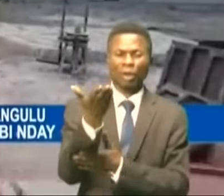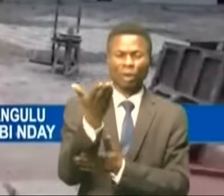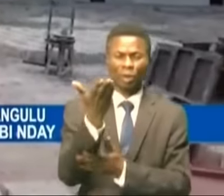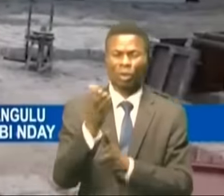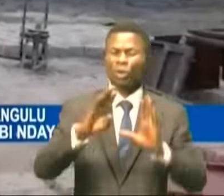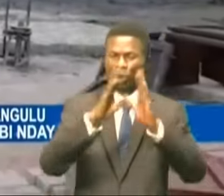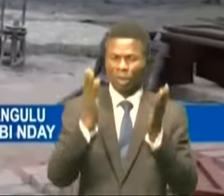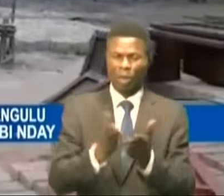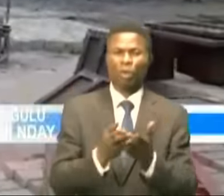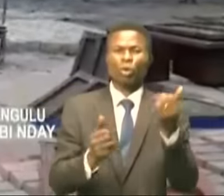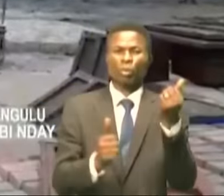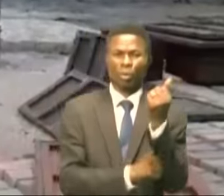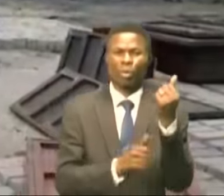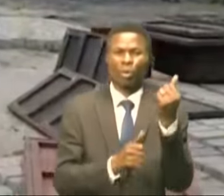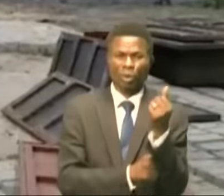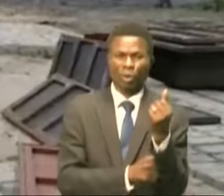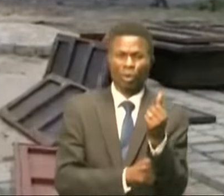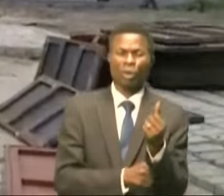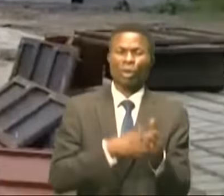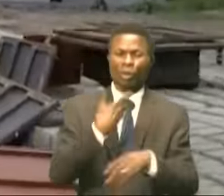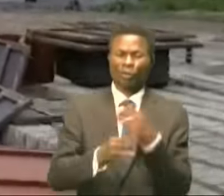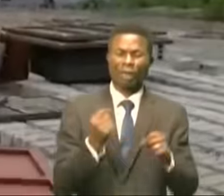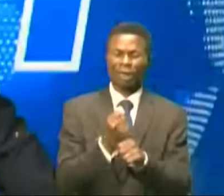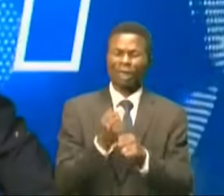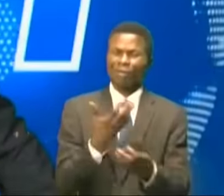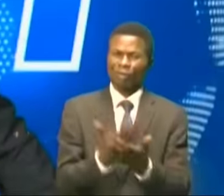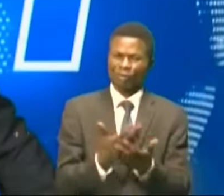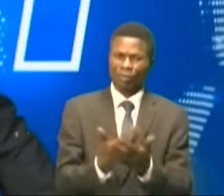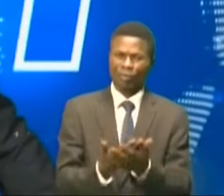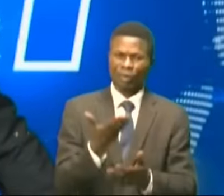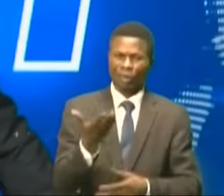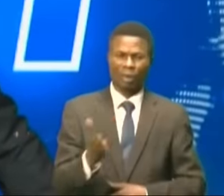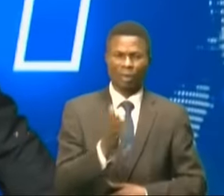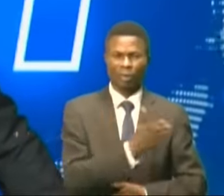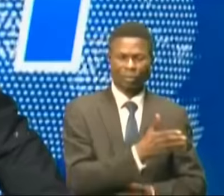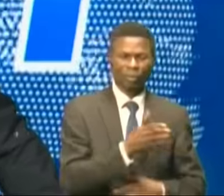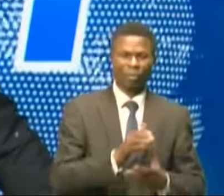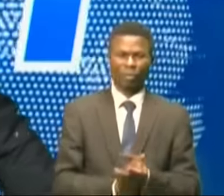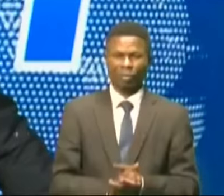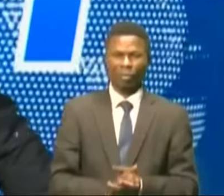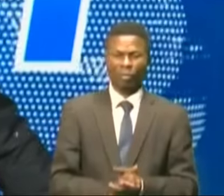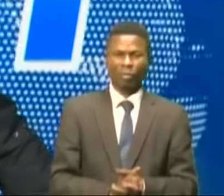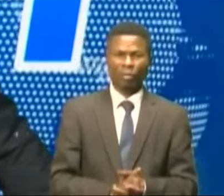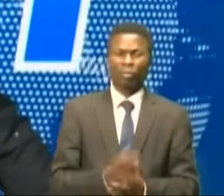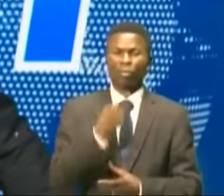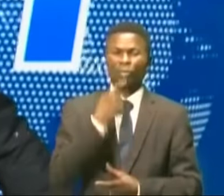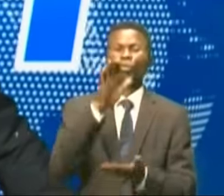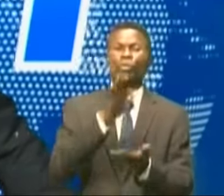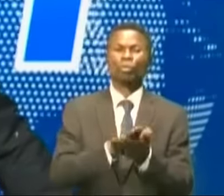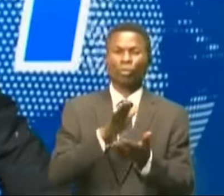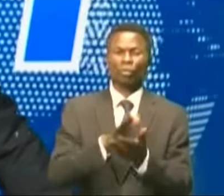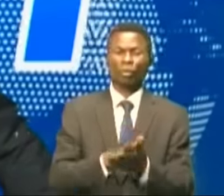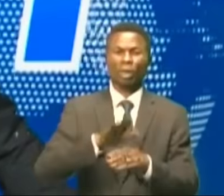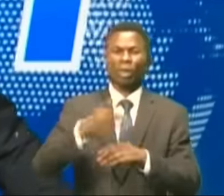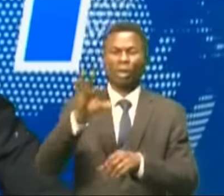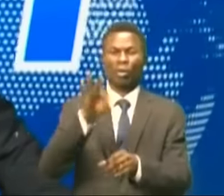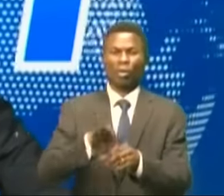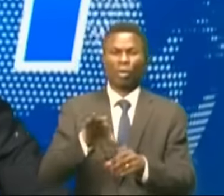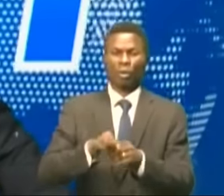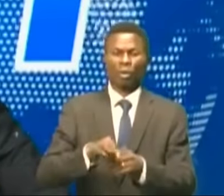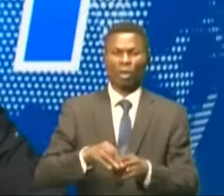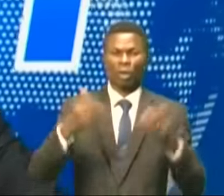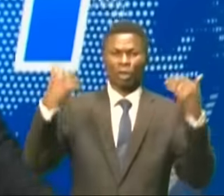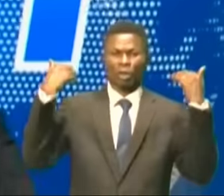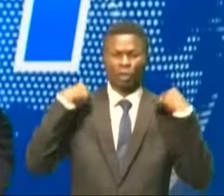toutes les parties prenantes pour l'accélération des travaux. Des mots de remerciement après son élection, le nouveau gouverneur